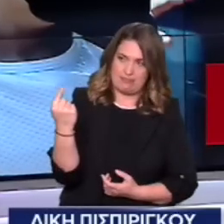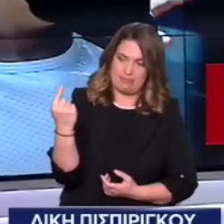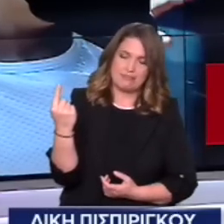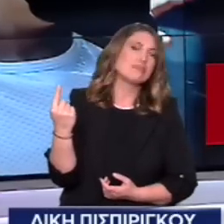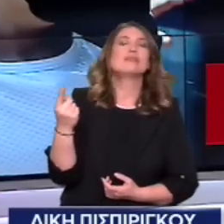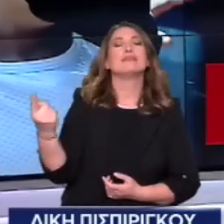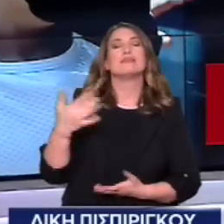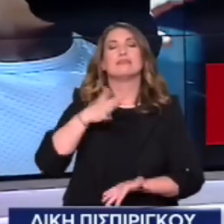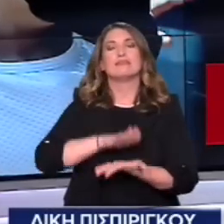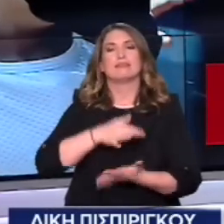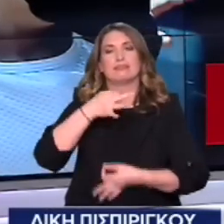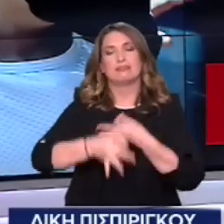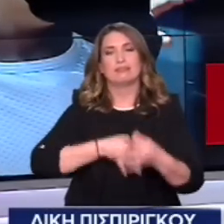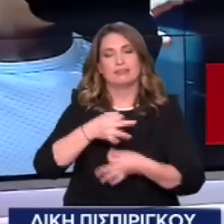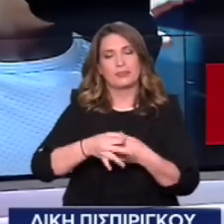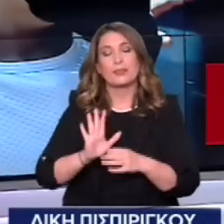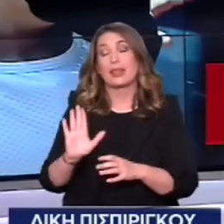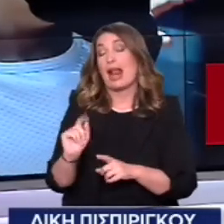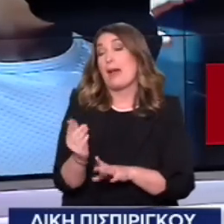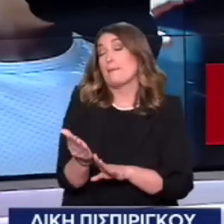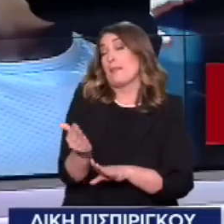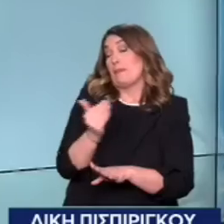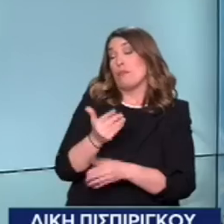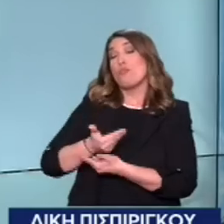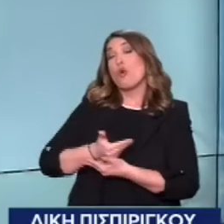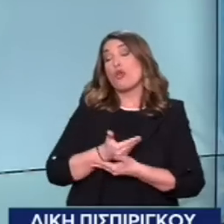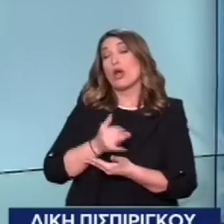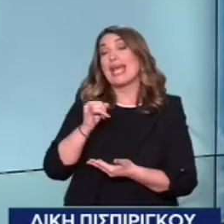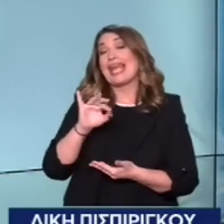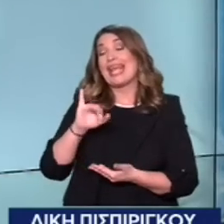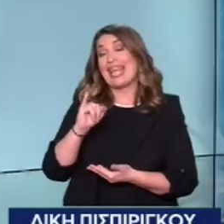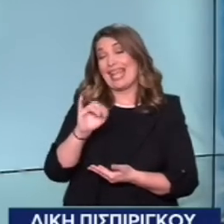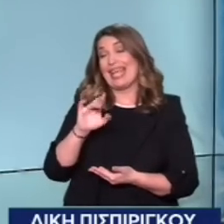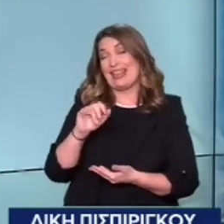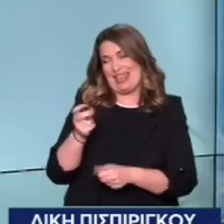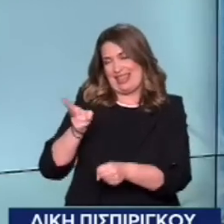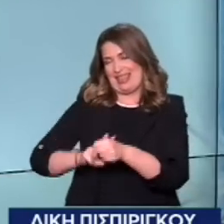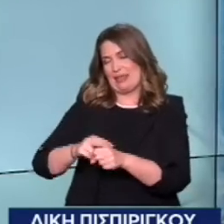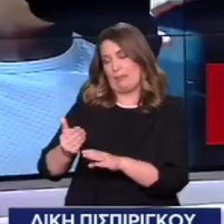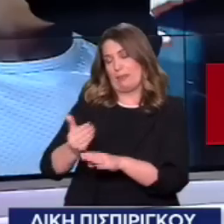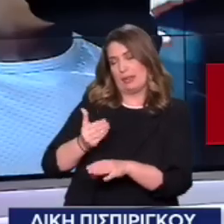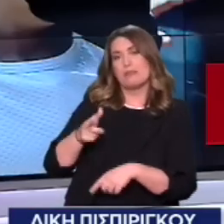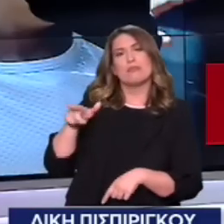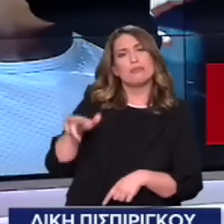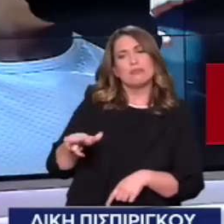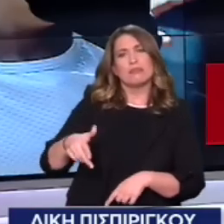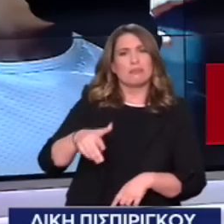της Ήριδας, ένα πρωί η Πισπυρίγκου παίρνει την Τζορτζίνα και την πάει στο Καραμανδάνιο